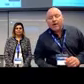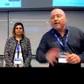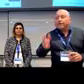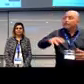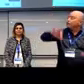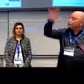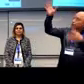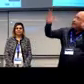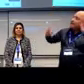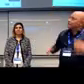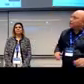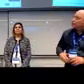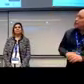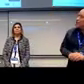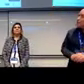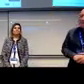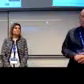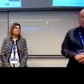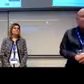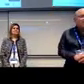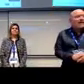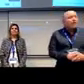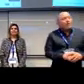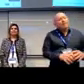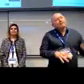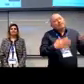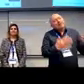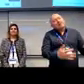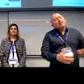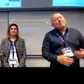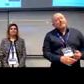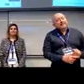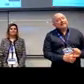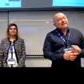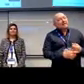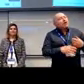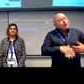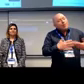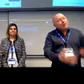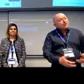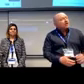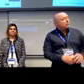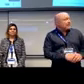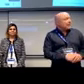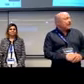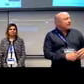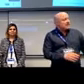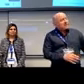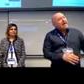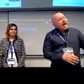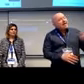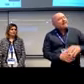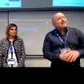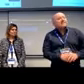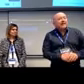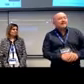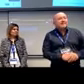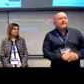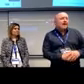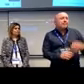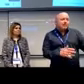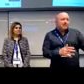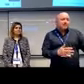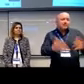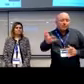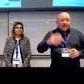va avoir là toute une liste de trucs qu'on va vous présenter. On va, dans le fond, vous présenter le projet que nous avons réalisé avec les